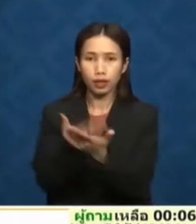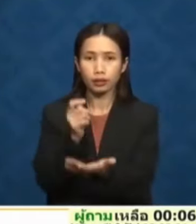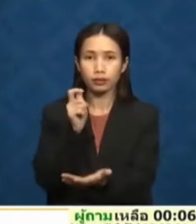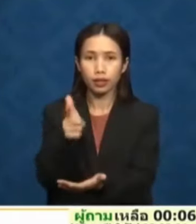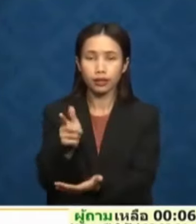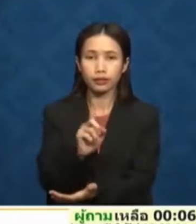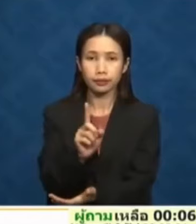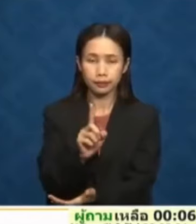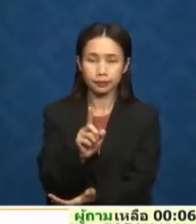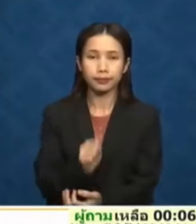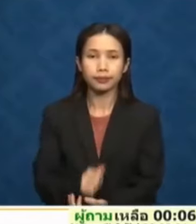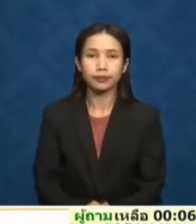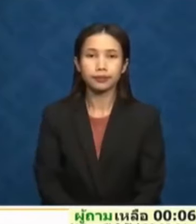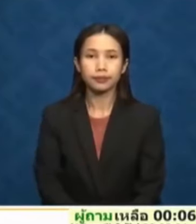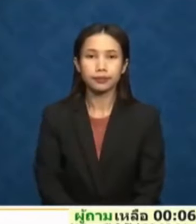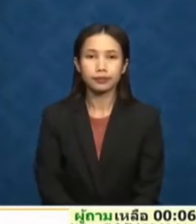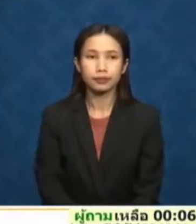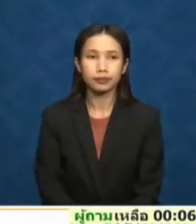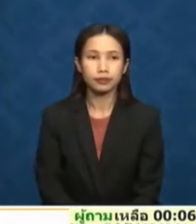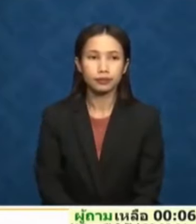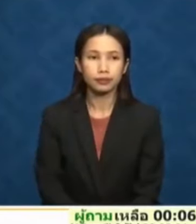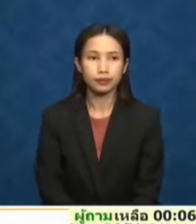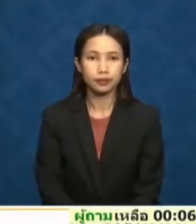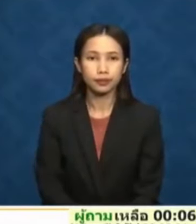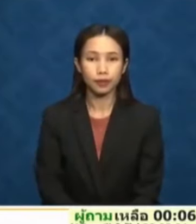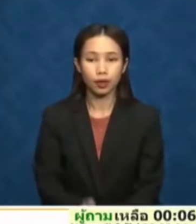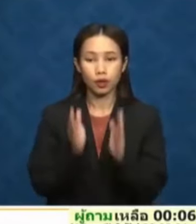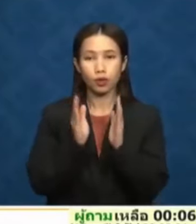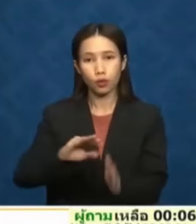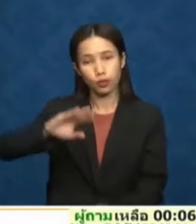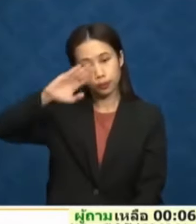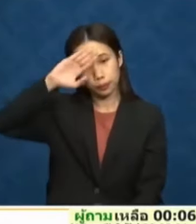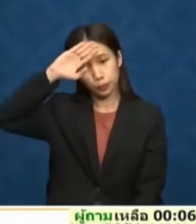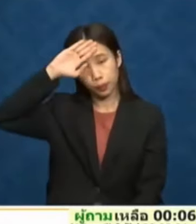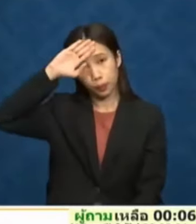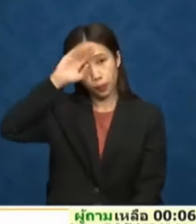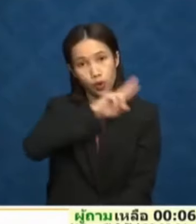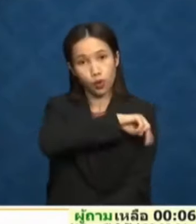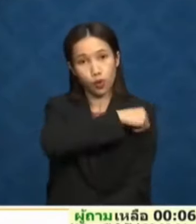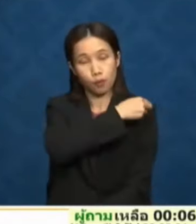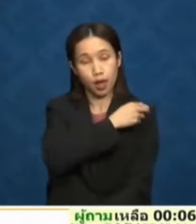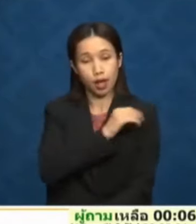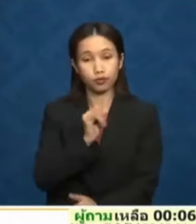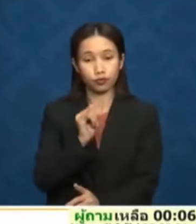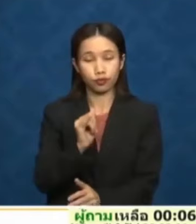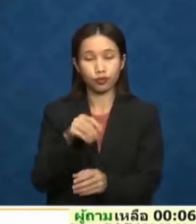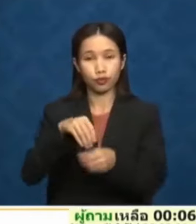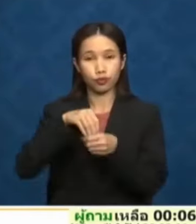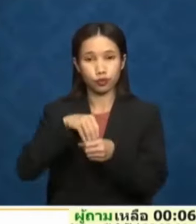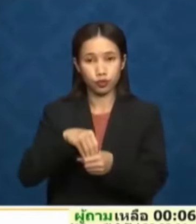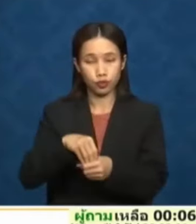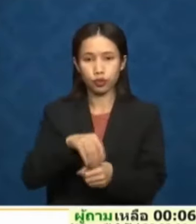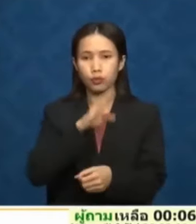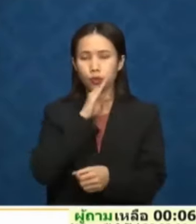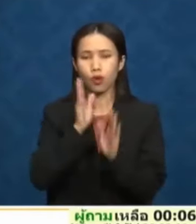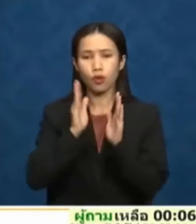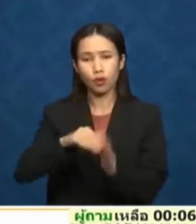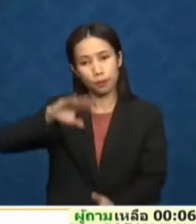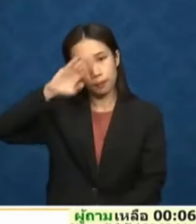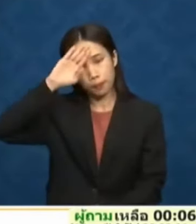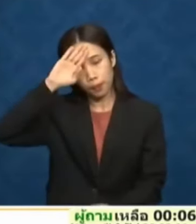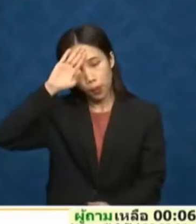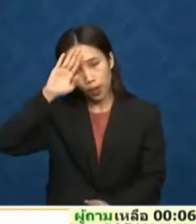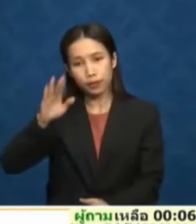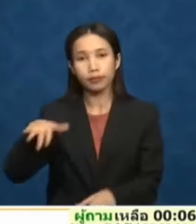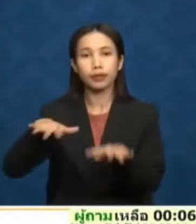นะครับโดยเฉพาะผู้ป่วยที่เป็นผู้ป่วยในผู้ป่วยผู้ป่วยนอกยังคิดง่ายนะครับ